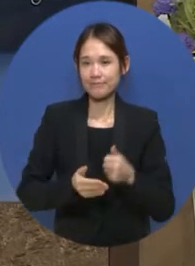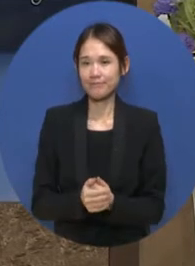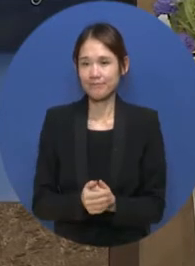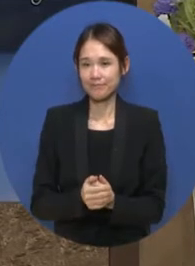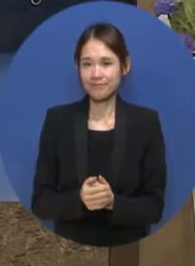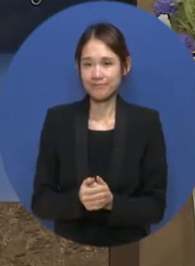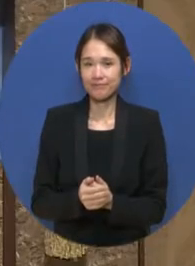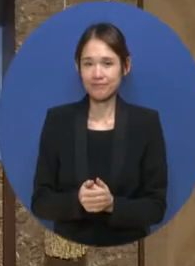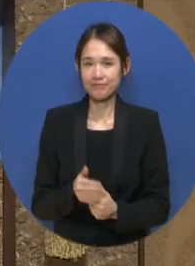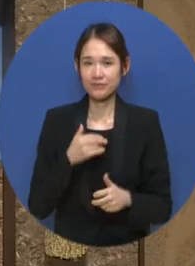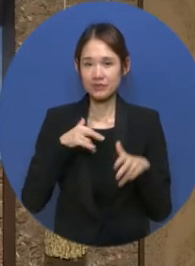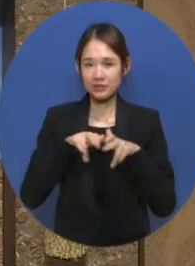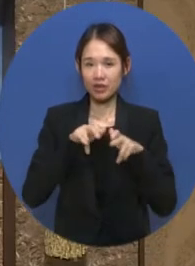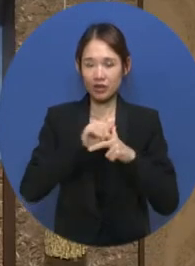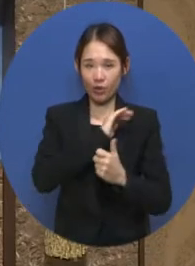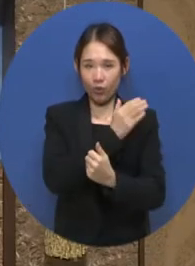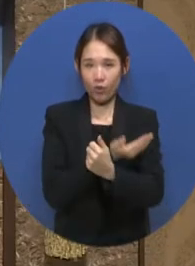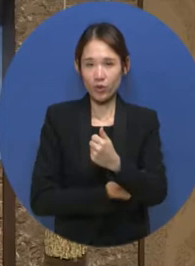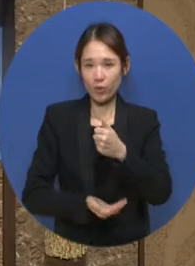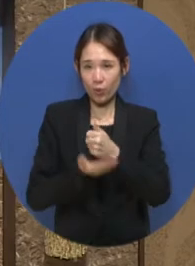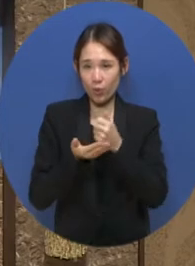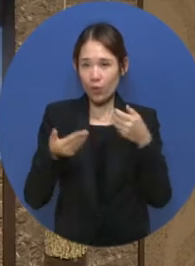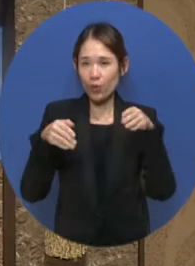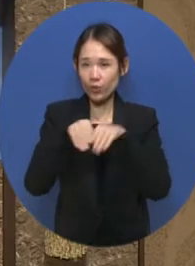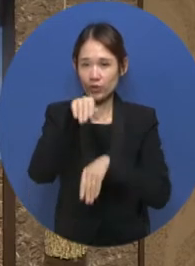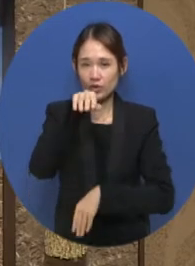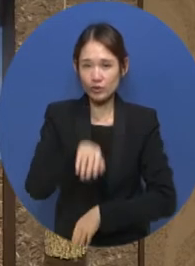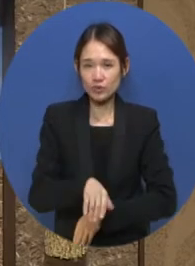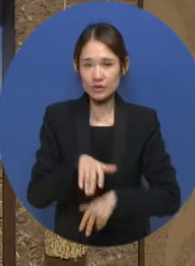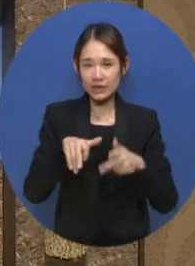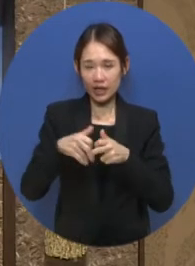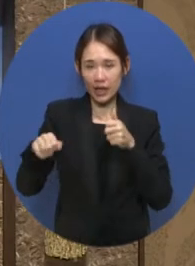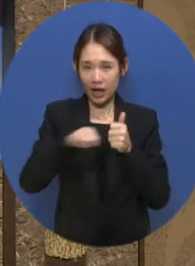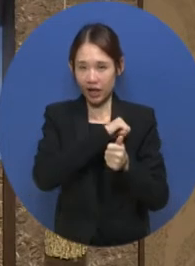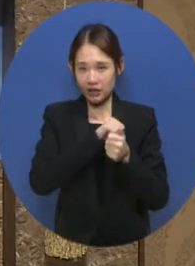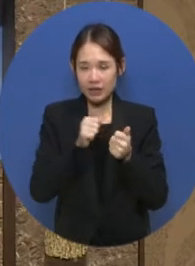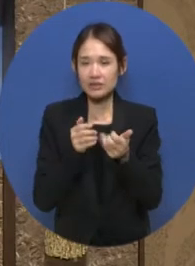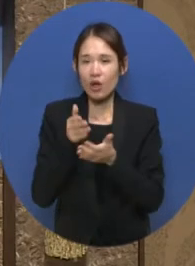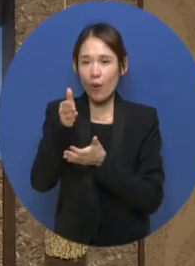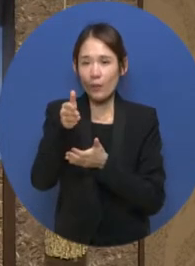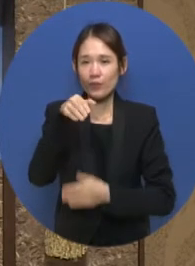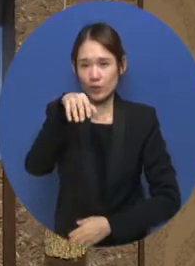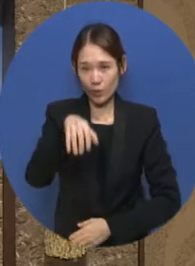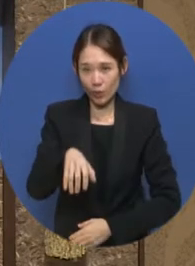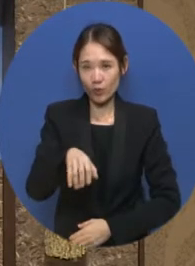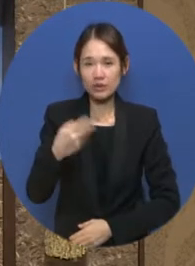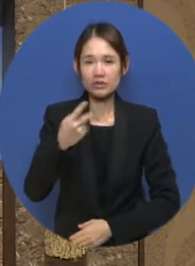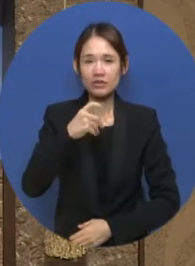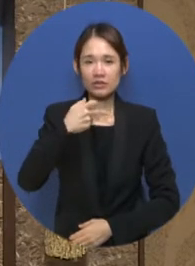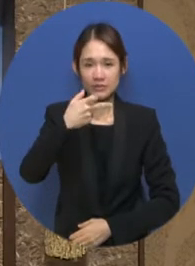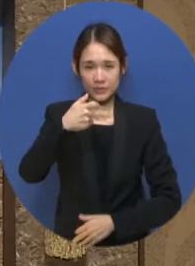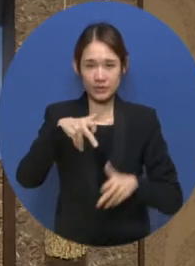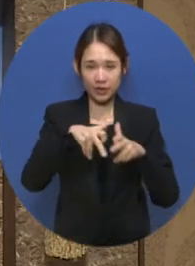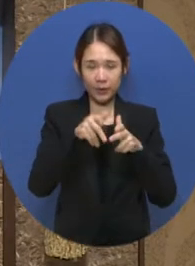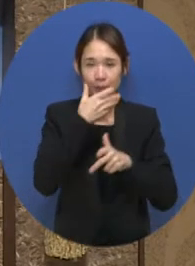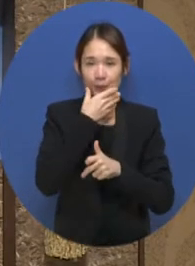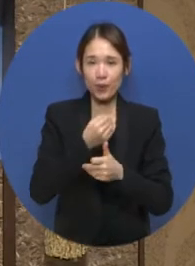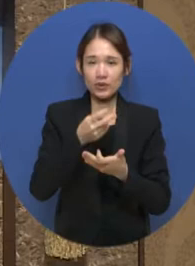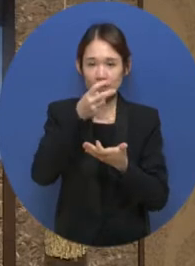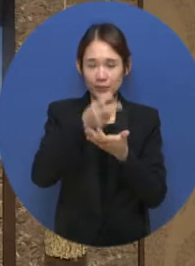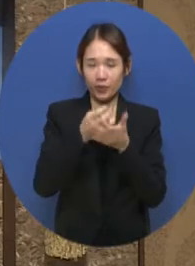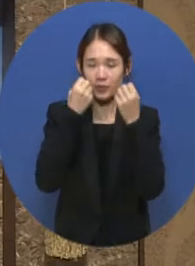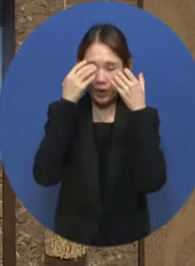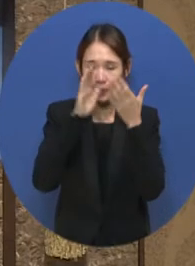어느 저희 장애인 근위 05 기관은 장애인 학대 대응 전문 기관 이고요 2017년 도에 이제 장애인복지법 이